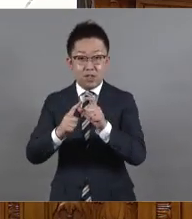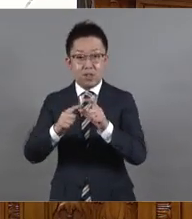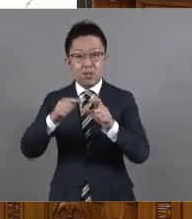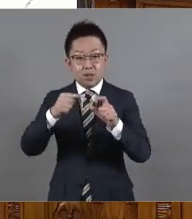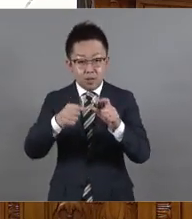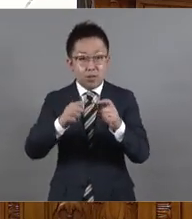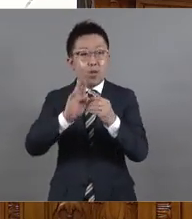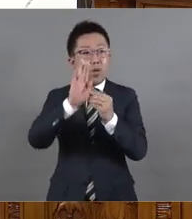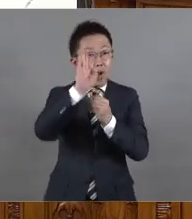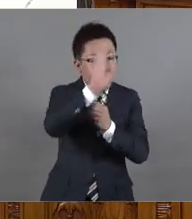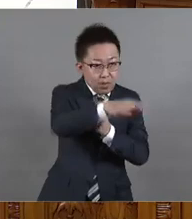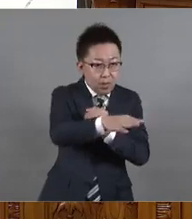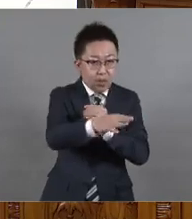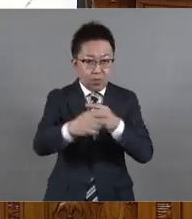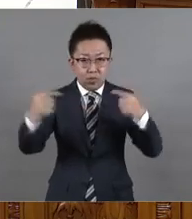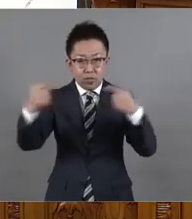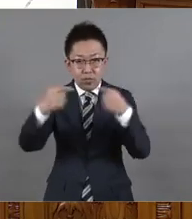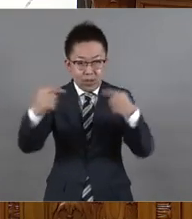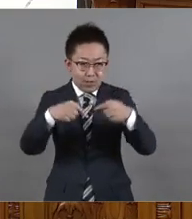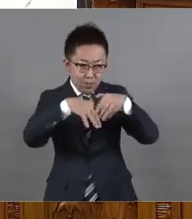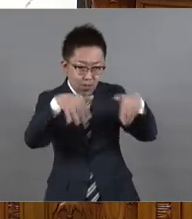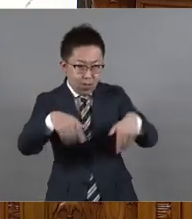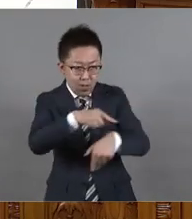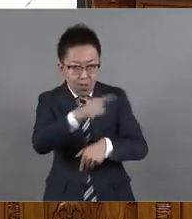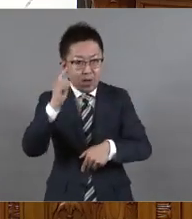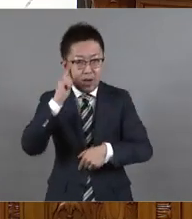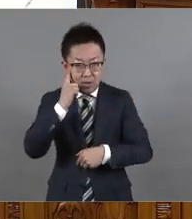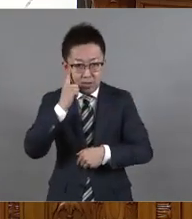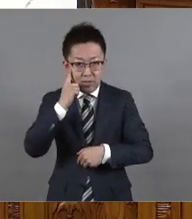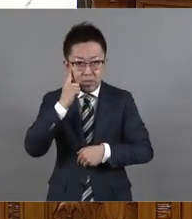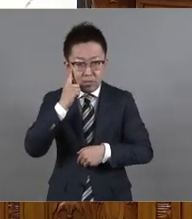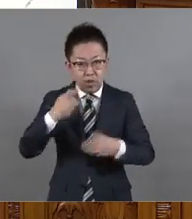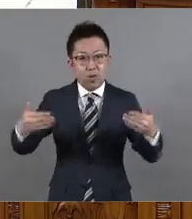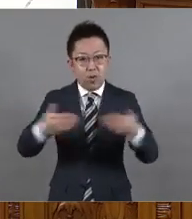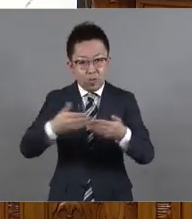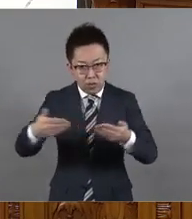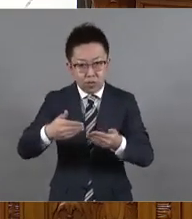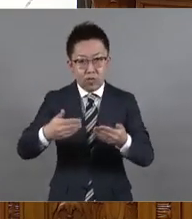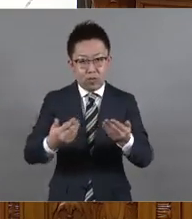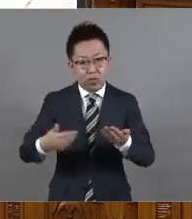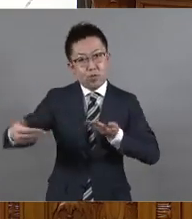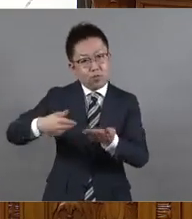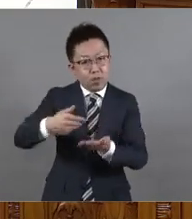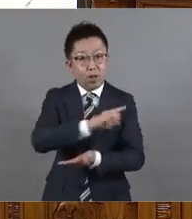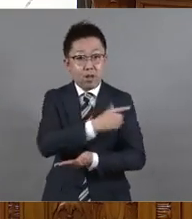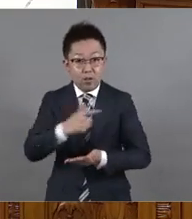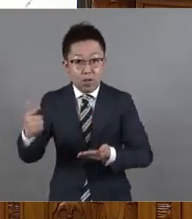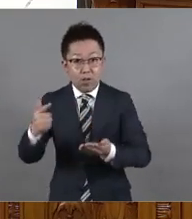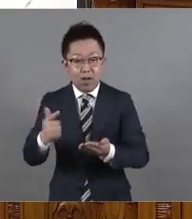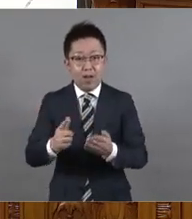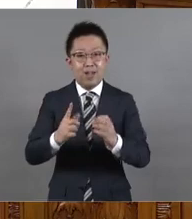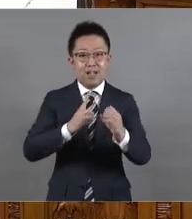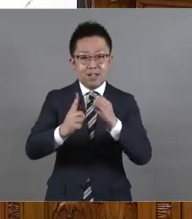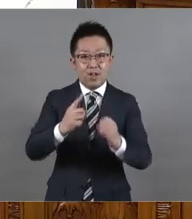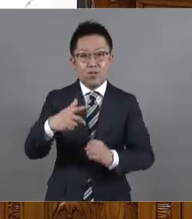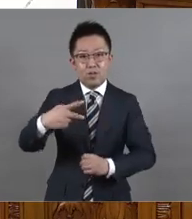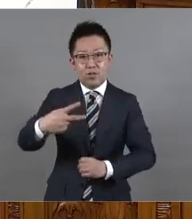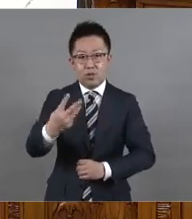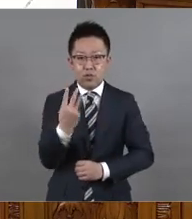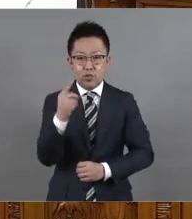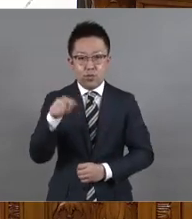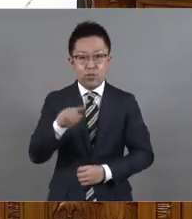た通信網の高度化交通物流分野等におけるデジタル化などデジタルニューディールを強力に推進し